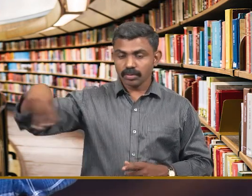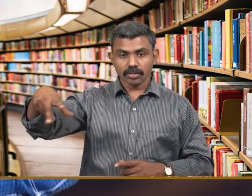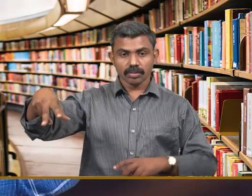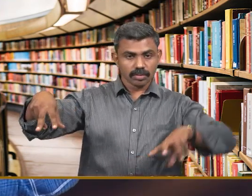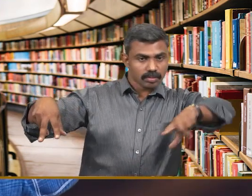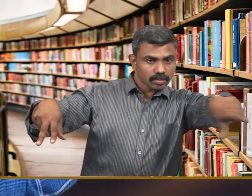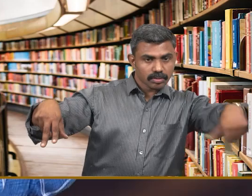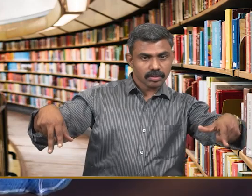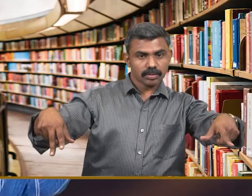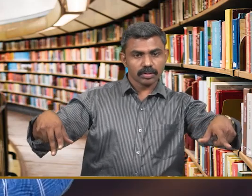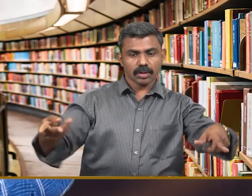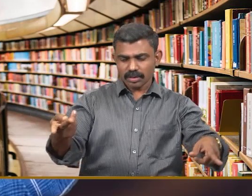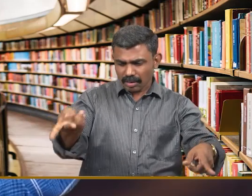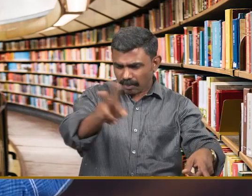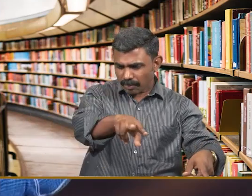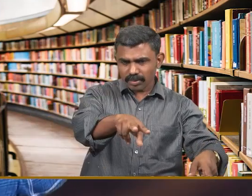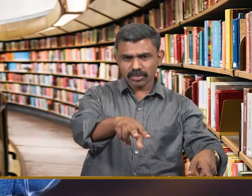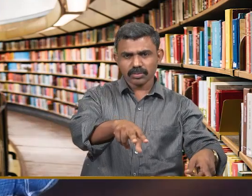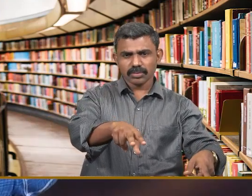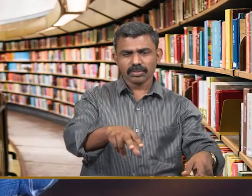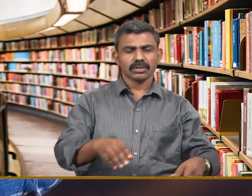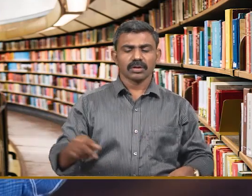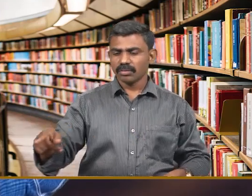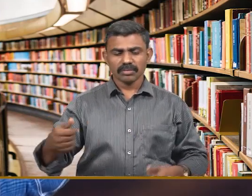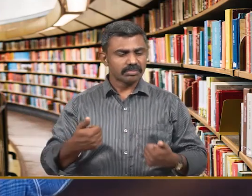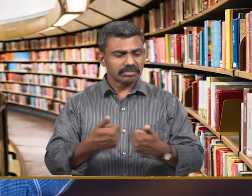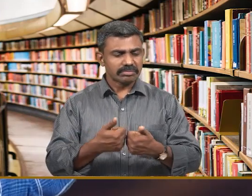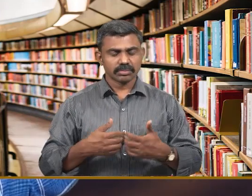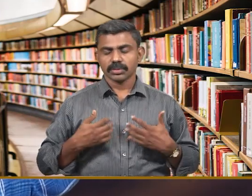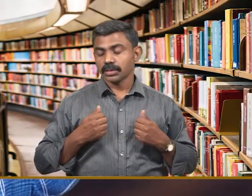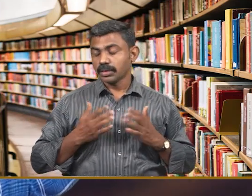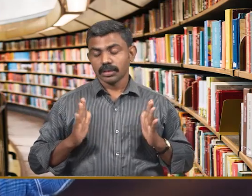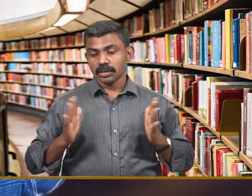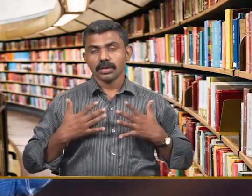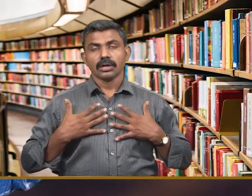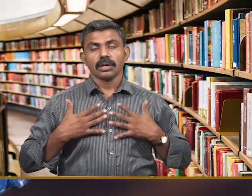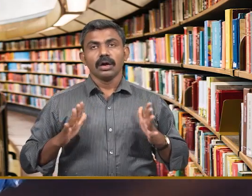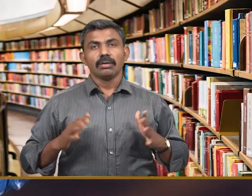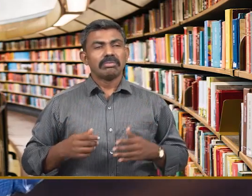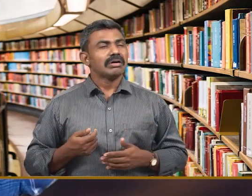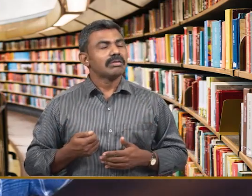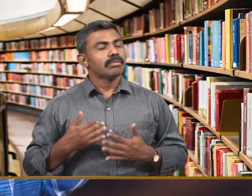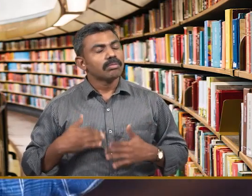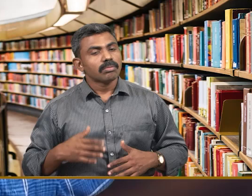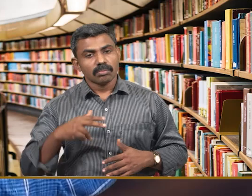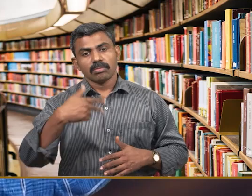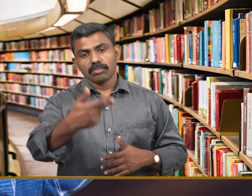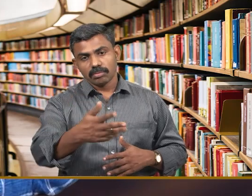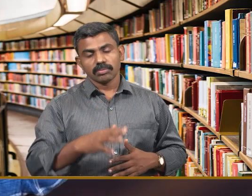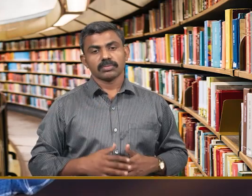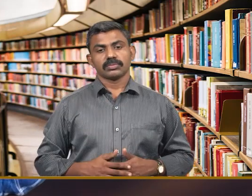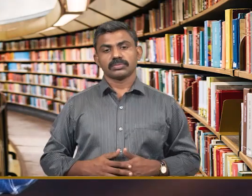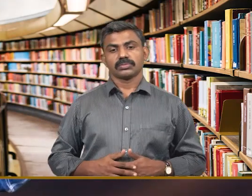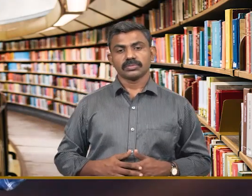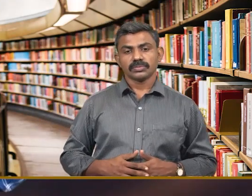முடிந்த பிற்பாடு அவங்க அடுத்த போருக்கு அவங்க தயாரான ஒரு வந்து மனநிலையில் இல்லை. இருந்தாலும் அவங்க வந்து ஏற்பட்ட அந்த பொருளாதார